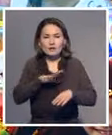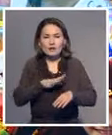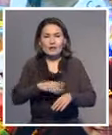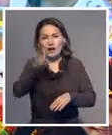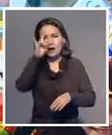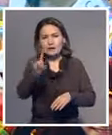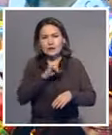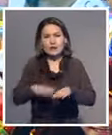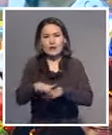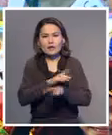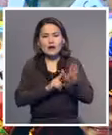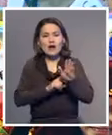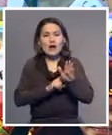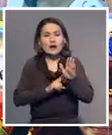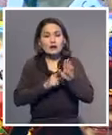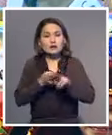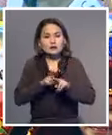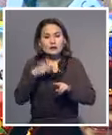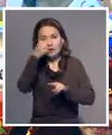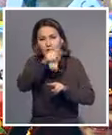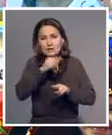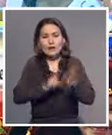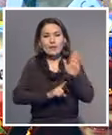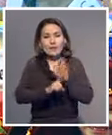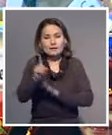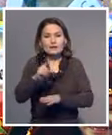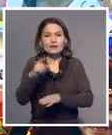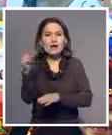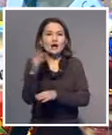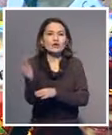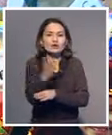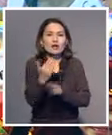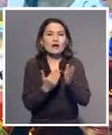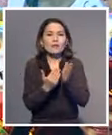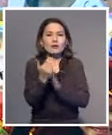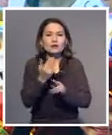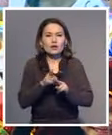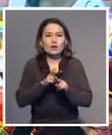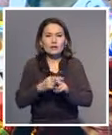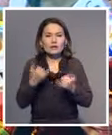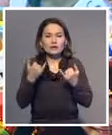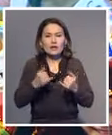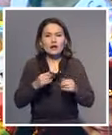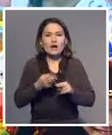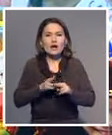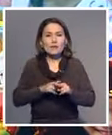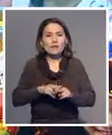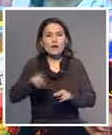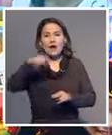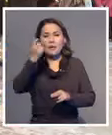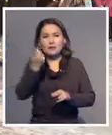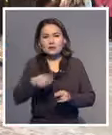ең алдымен Қазақстан халқы ассамблеясы жылының жалауы көтерілді. Бірлік пен ынтымақ жылының жалауын атақты курс доғасында өткен шайқасқа